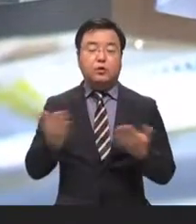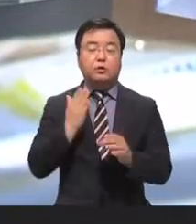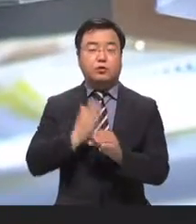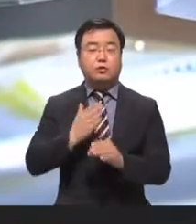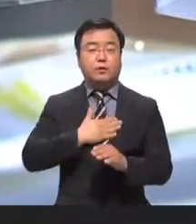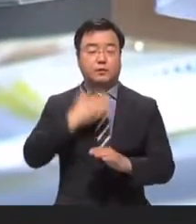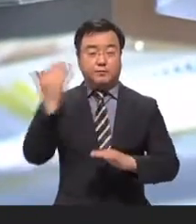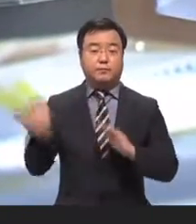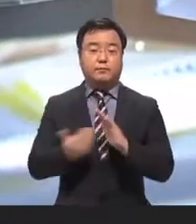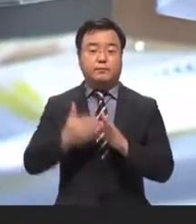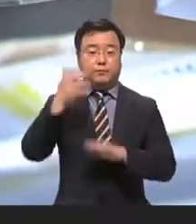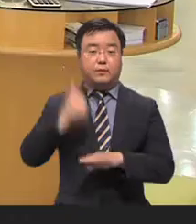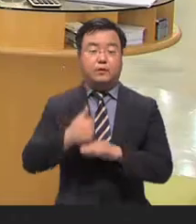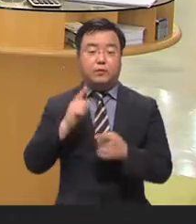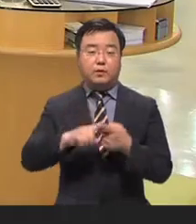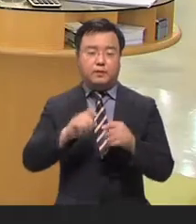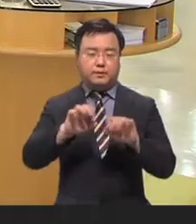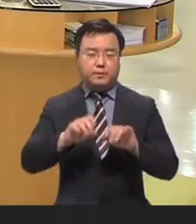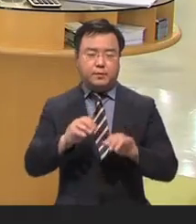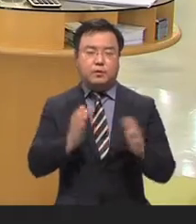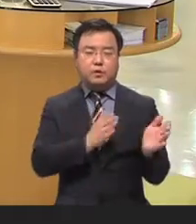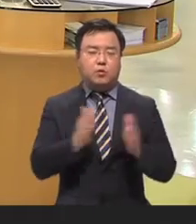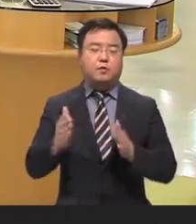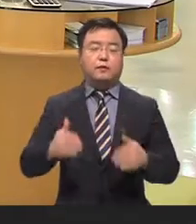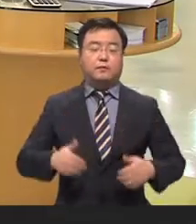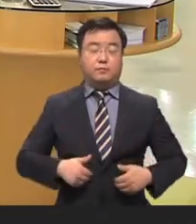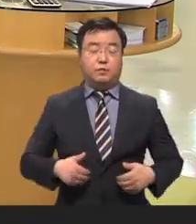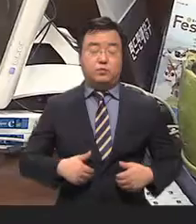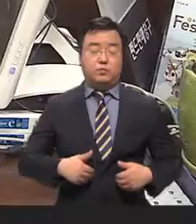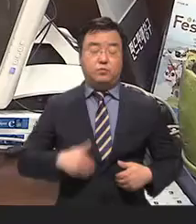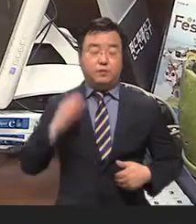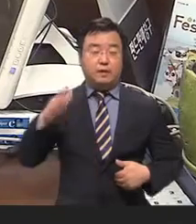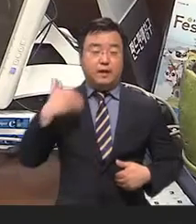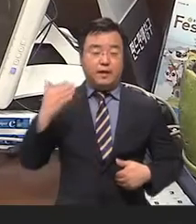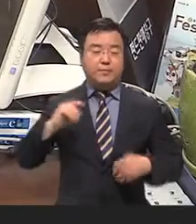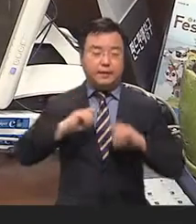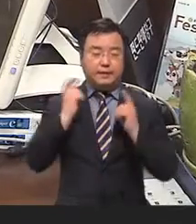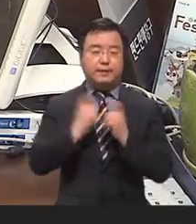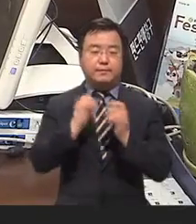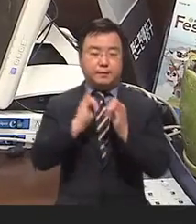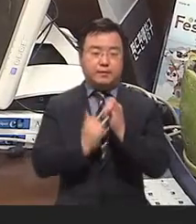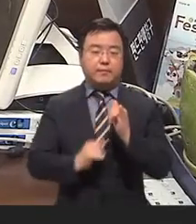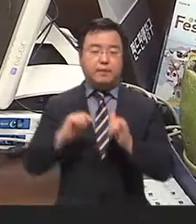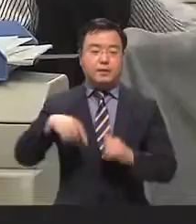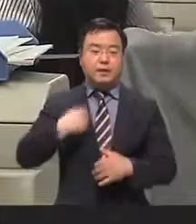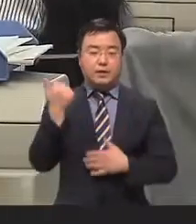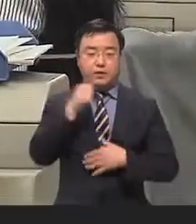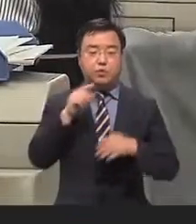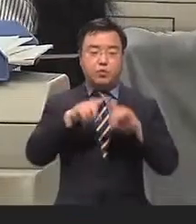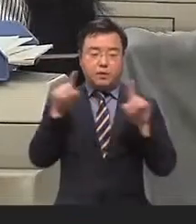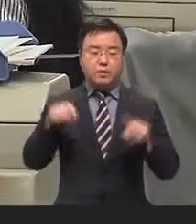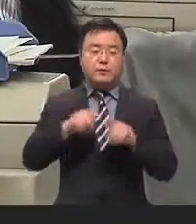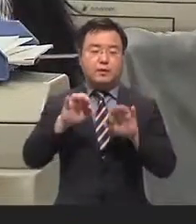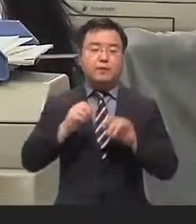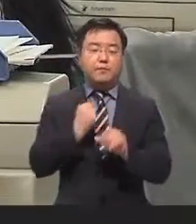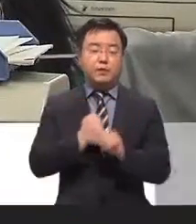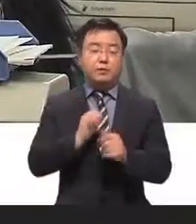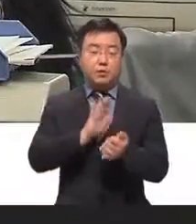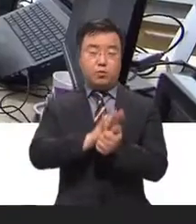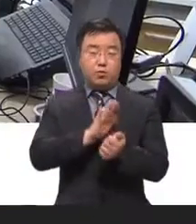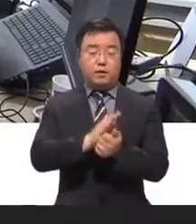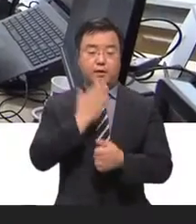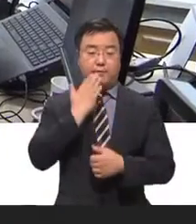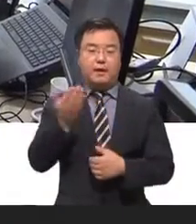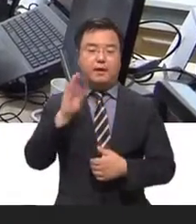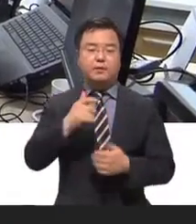어느정도 수치와 해두는 것이 나중에 이력서나 자기소개서를 쓸 때 도움이 될 수 있습니다 다만 단순히